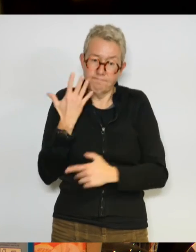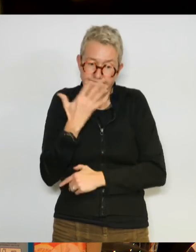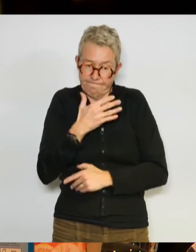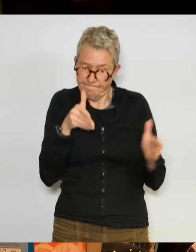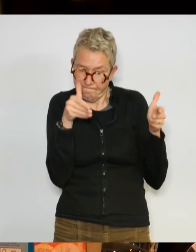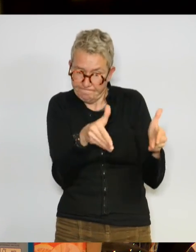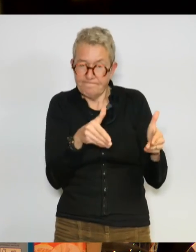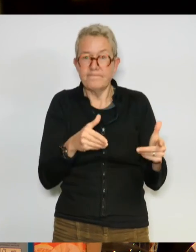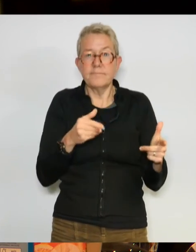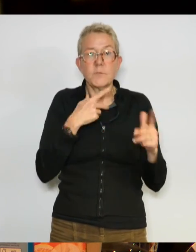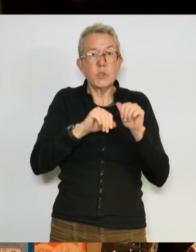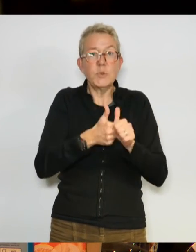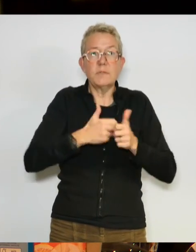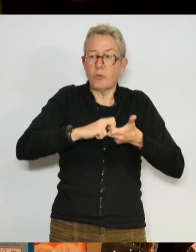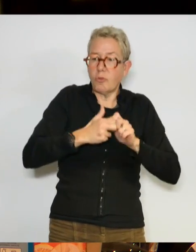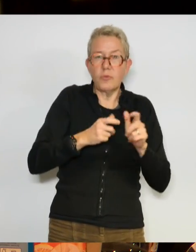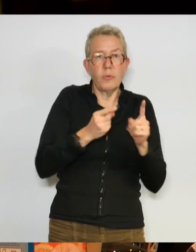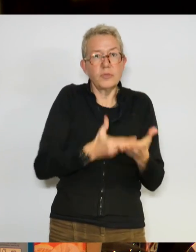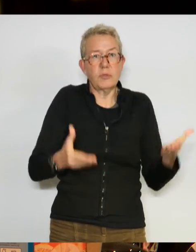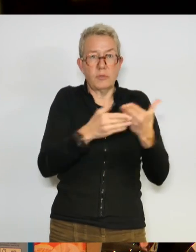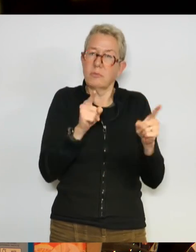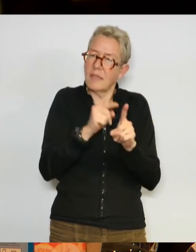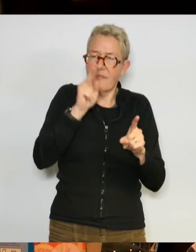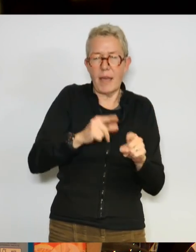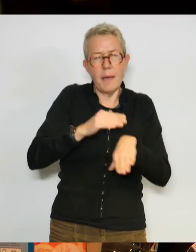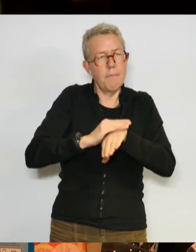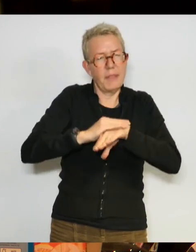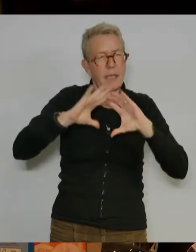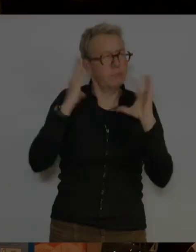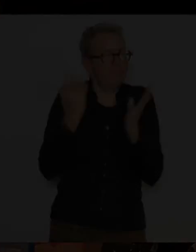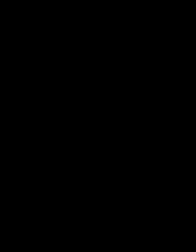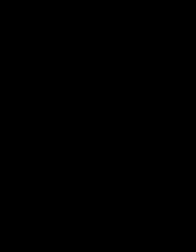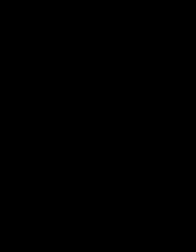de n'être conjoncturelle, mais s'inscrit bien dans une orientation politique de fond. Je vous remercie.